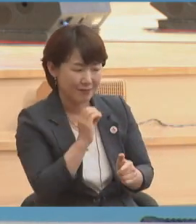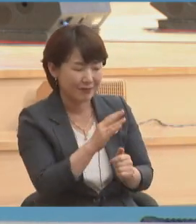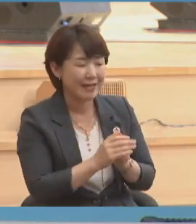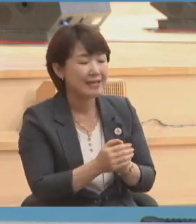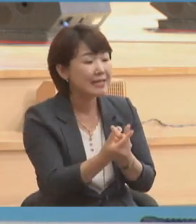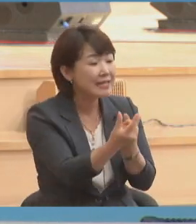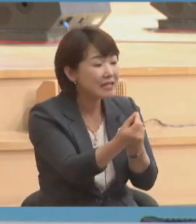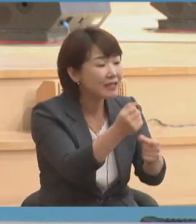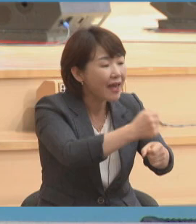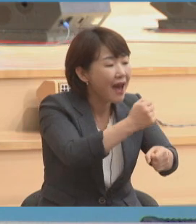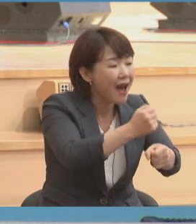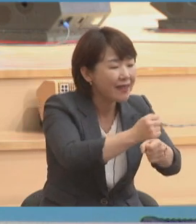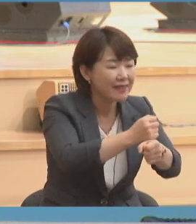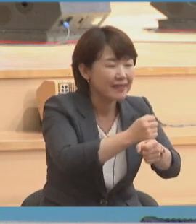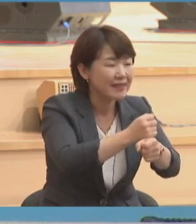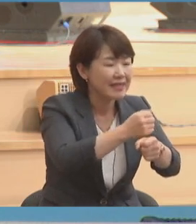하신